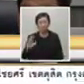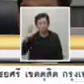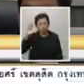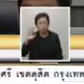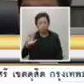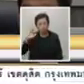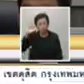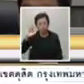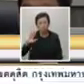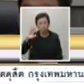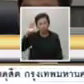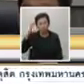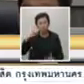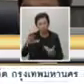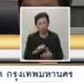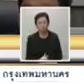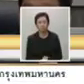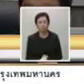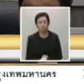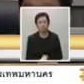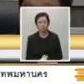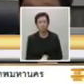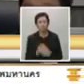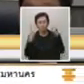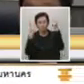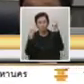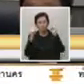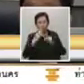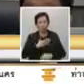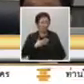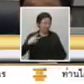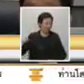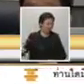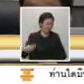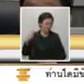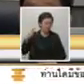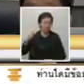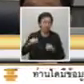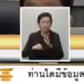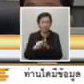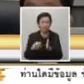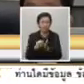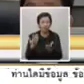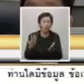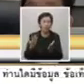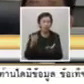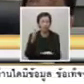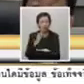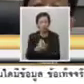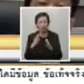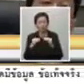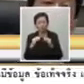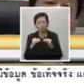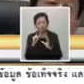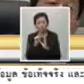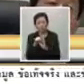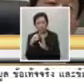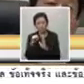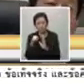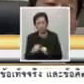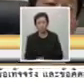พอประท้วงเสร็จนะครับท่านนายกก็ตัดพี่ตัดน้องกับผมเลยเป็นเหตุให้หยุดพักการประชุมไป10นา